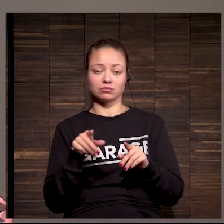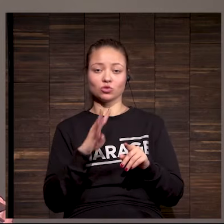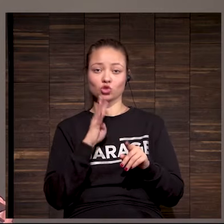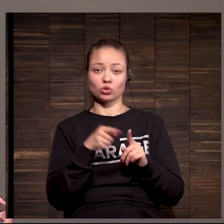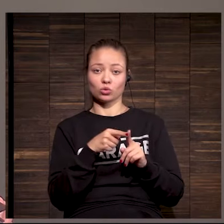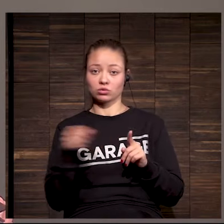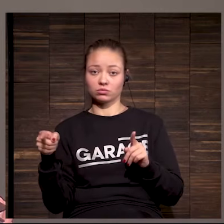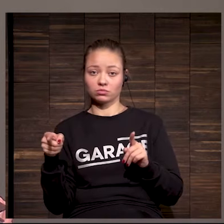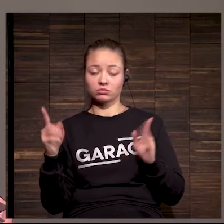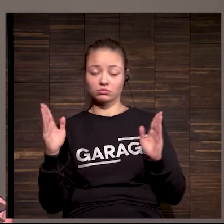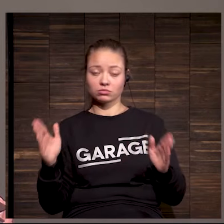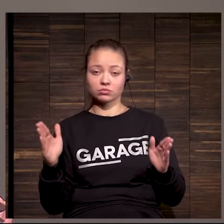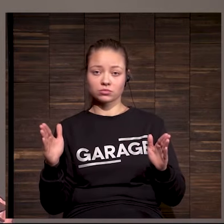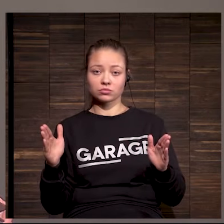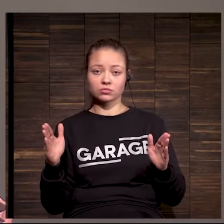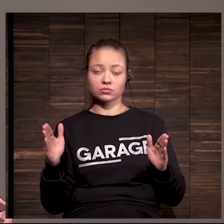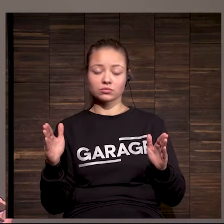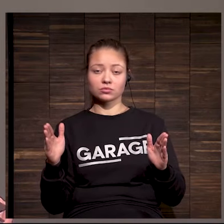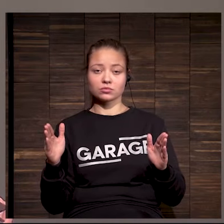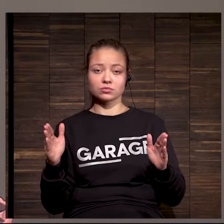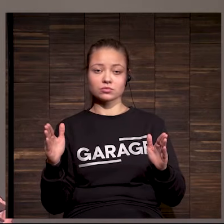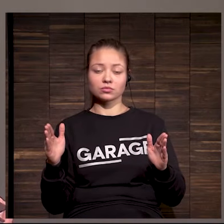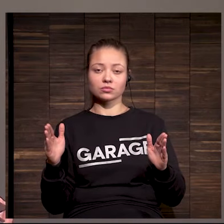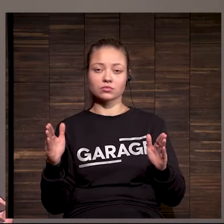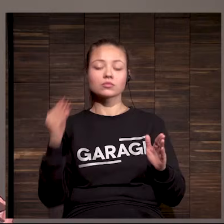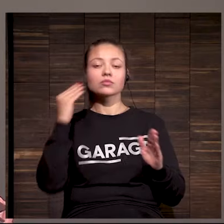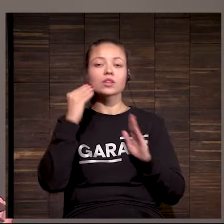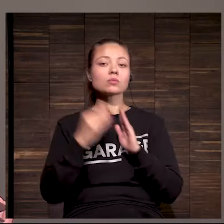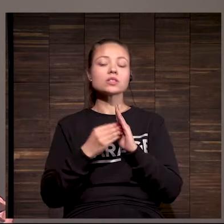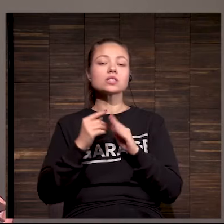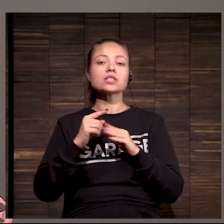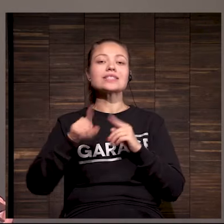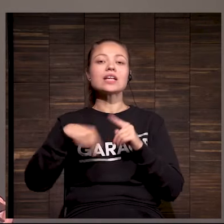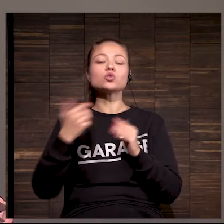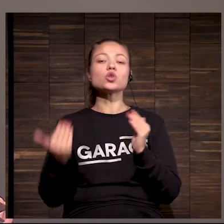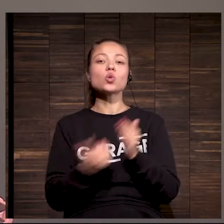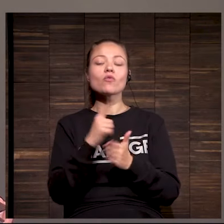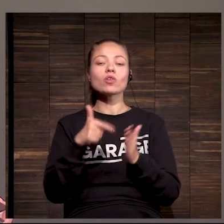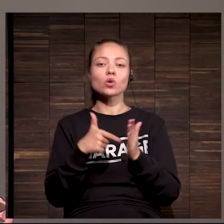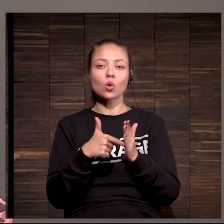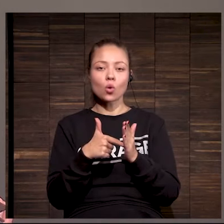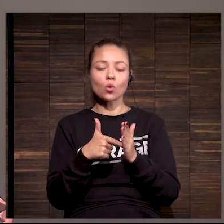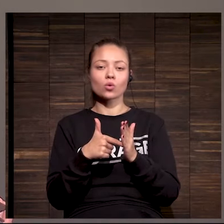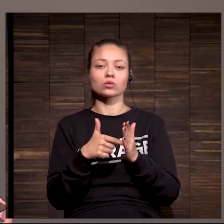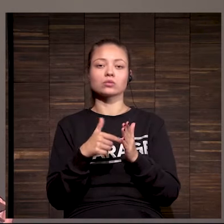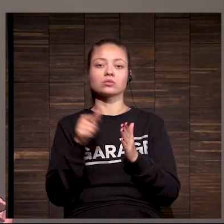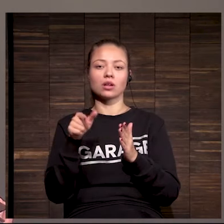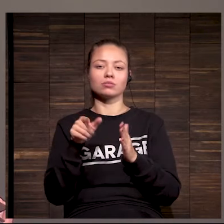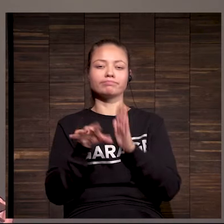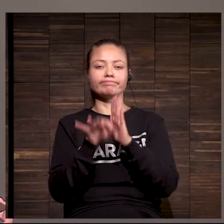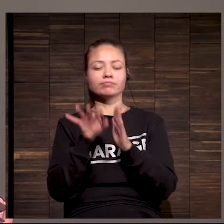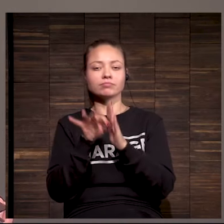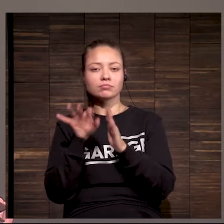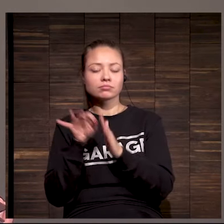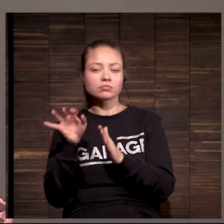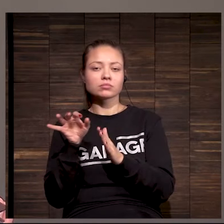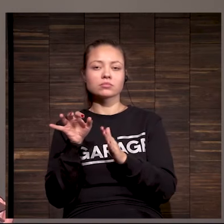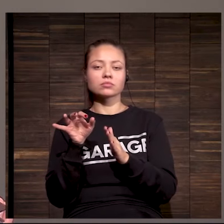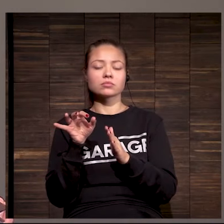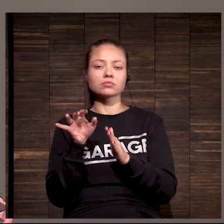то есть следующих новый город уже проходит номинацию когда